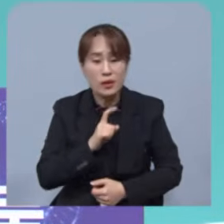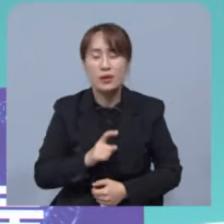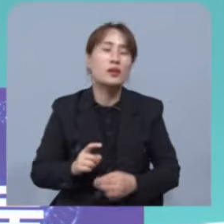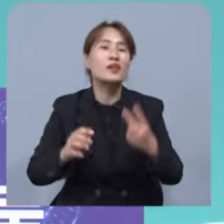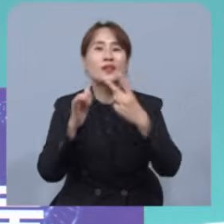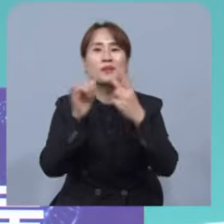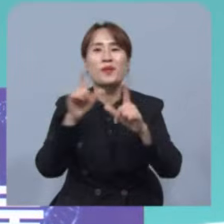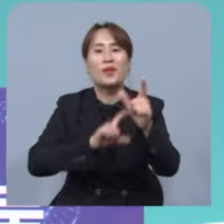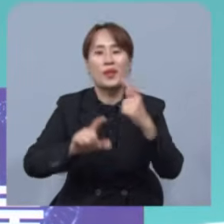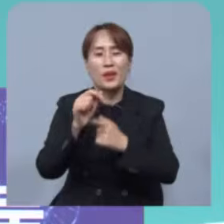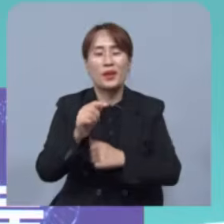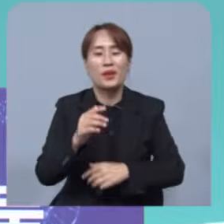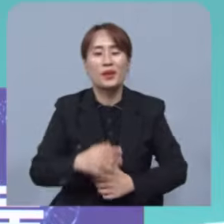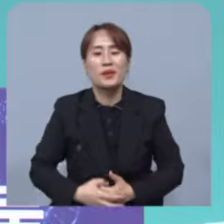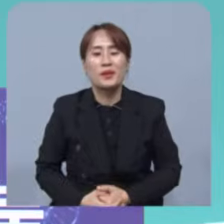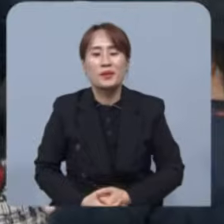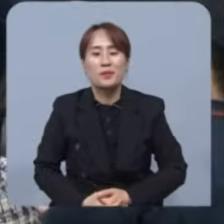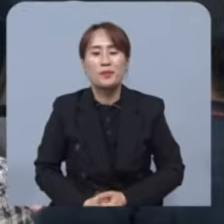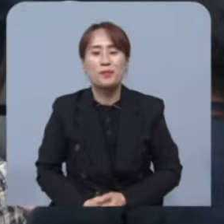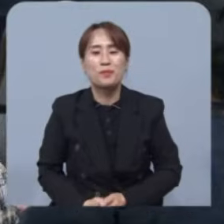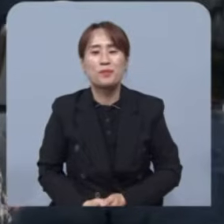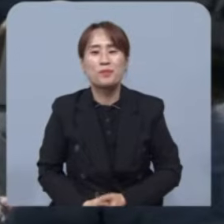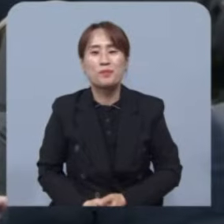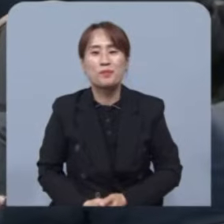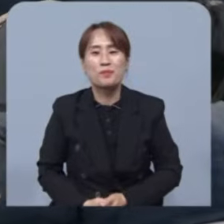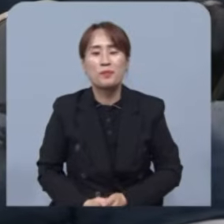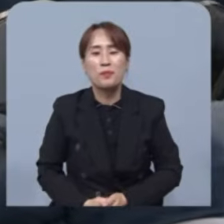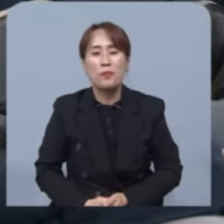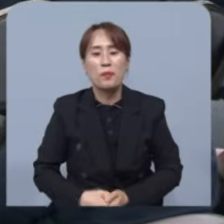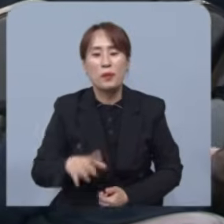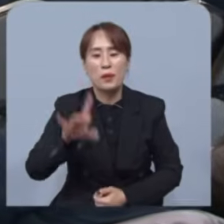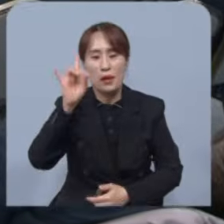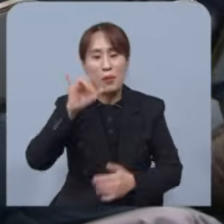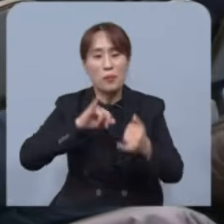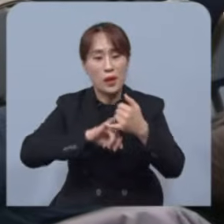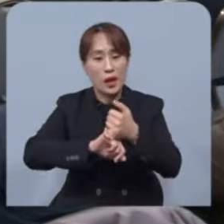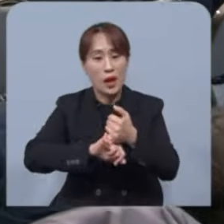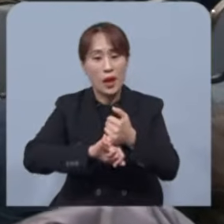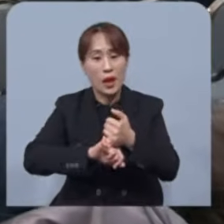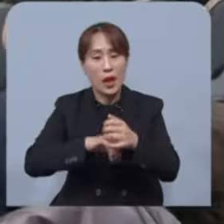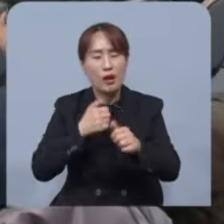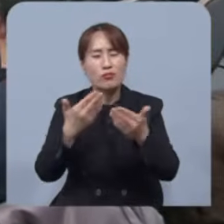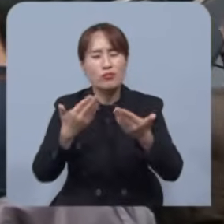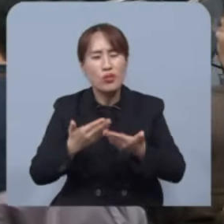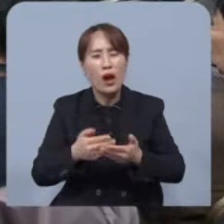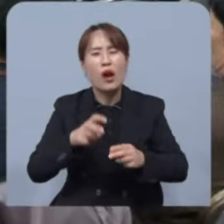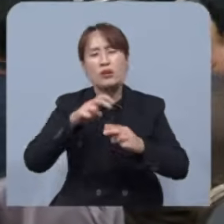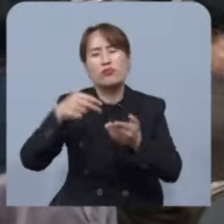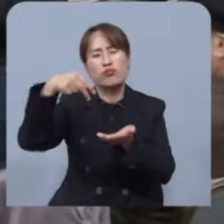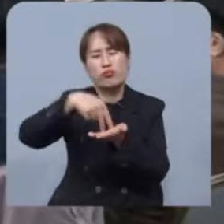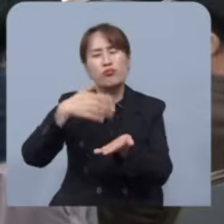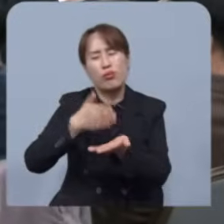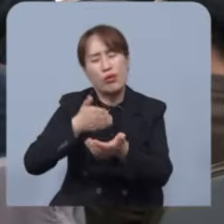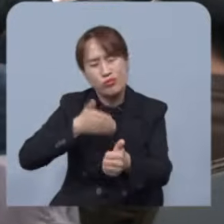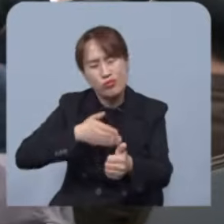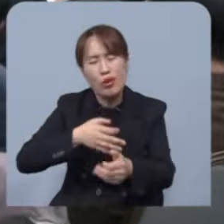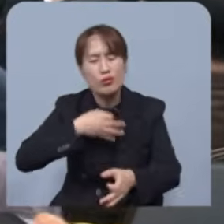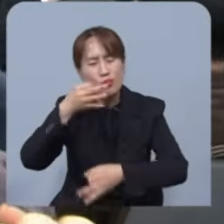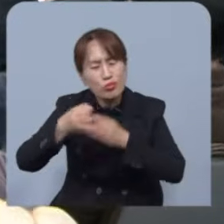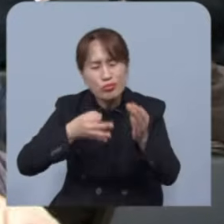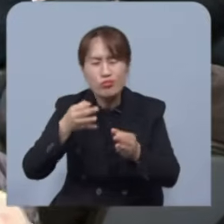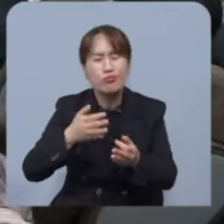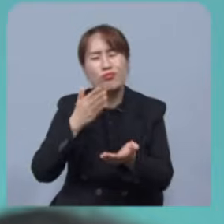두 분만 더 10분 듣겠습니다. 더 해. 저 그 처음에 약속해 주셨잖아요. 자리에서 일어나시거나 소리